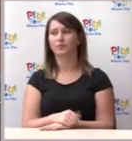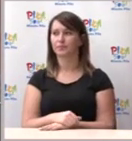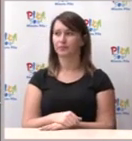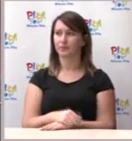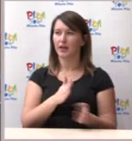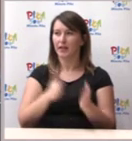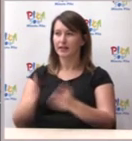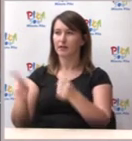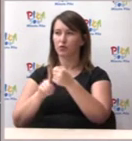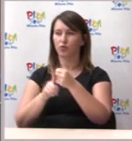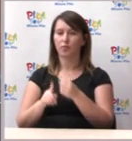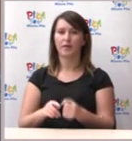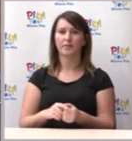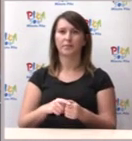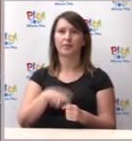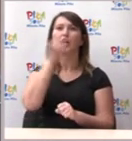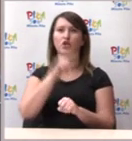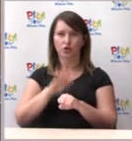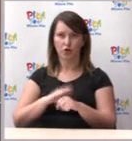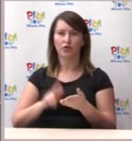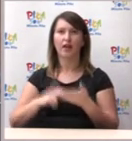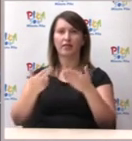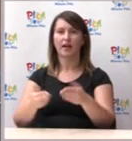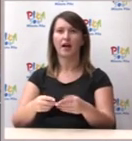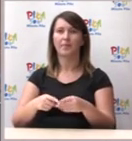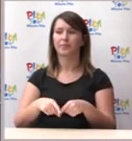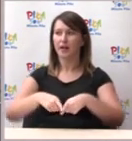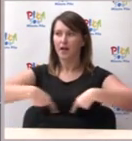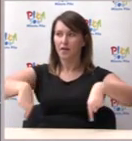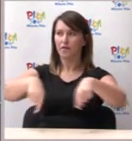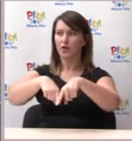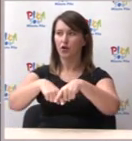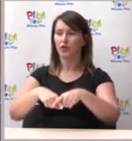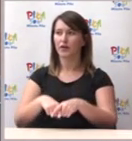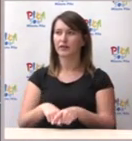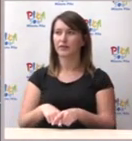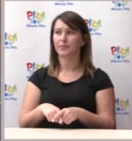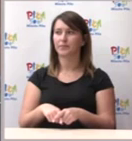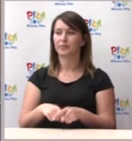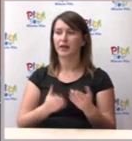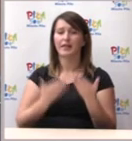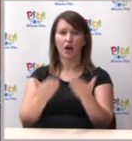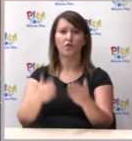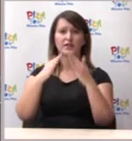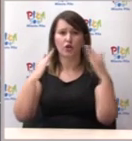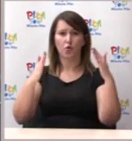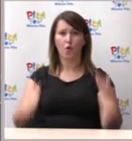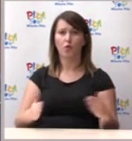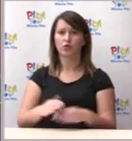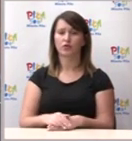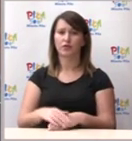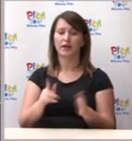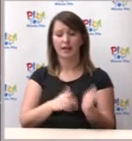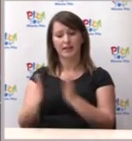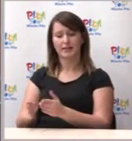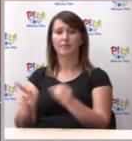14 uchwała w sprawie wyrażenia zgody na dokonanie przez gminę Piła na rzecz powiatu pilskiego darowizny nieruchomości. W punkcie